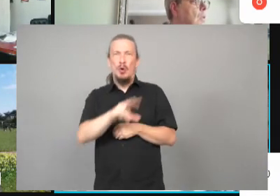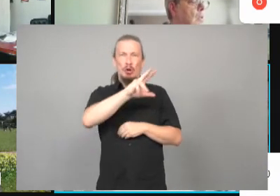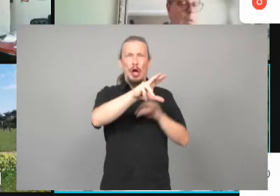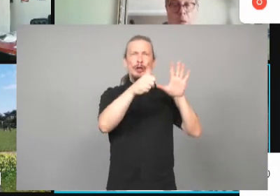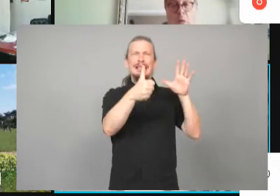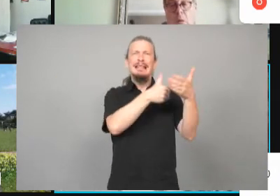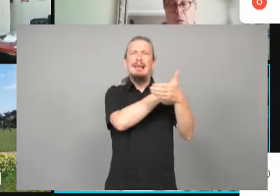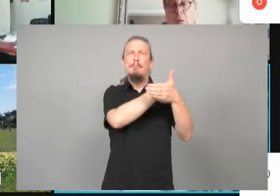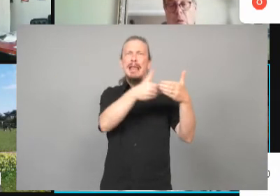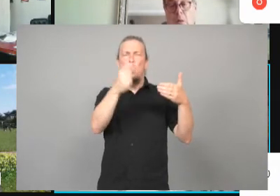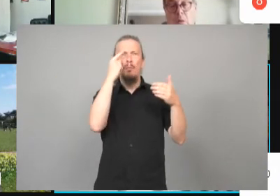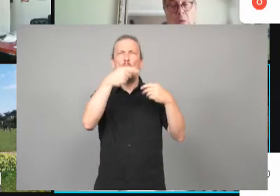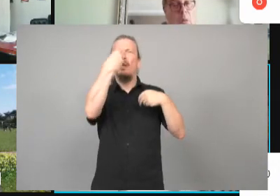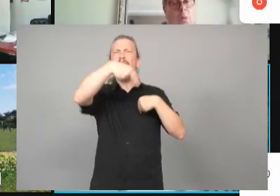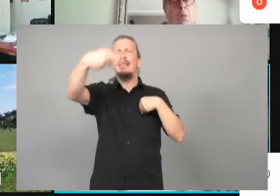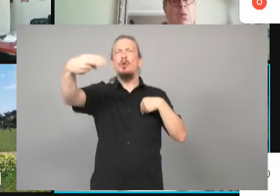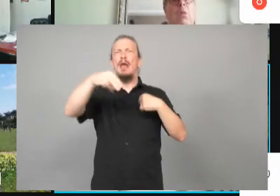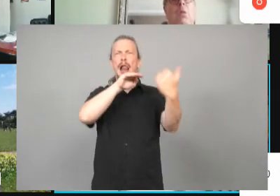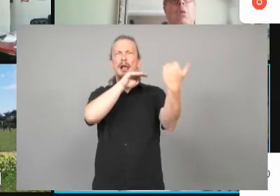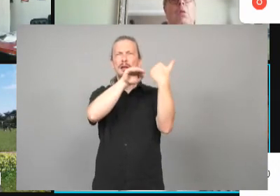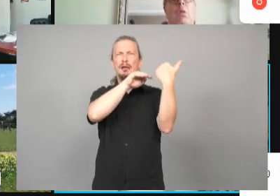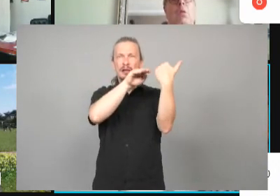de la M700.